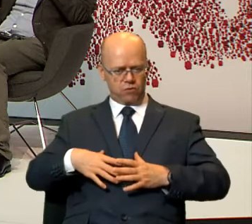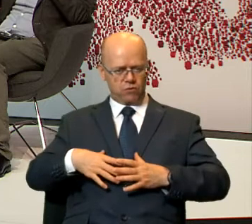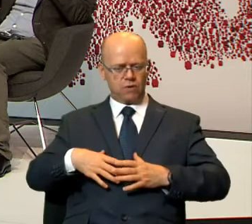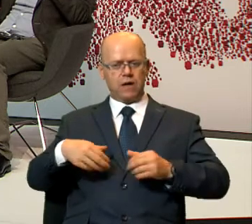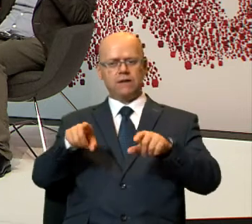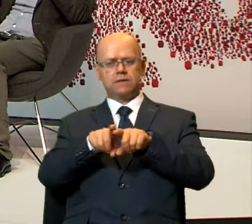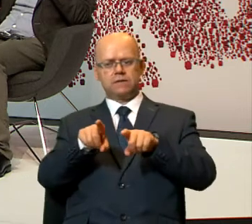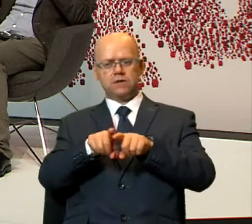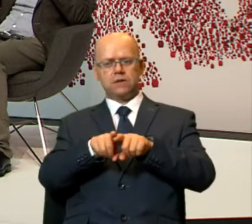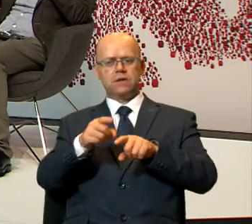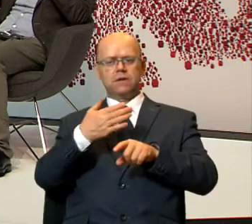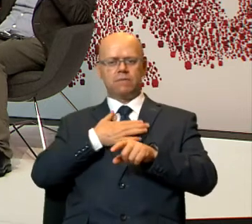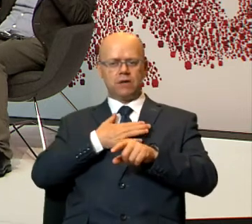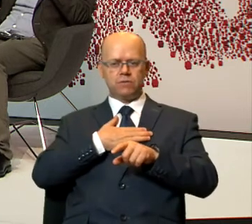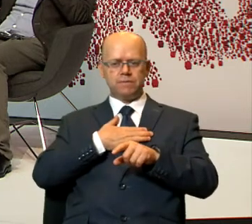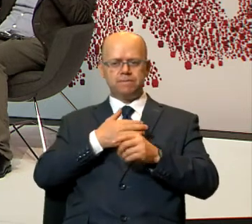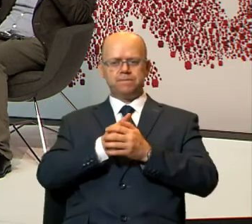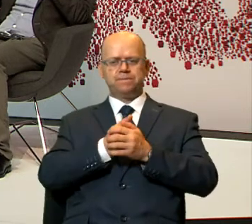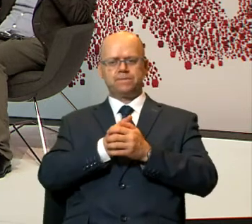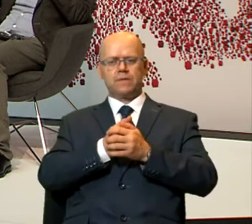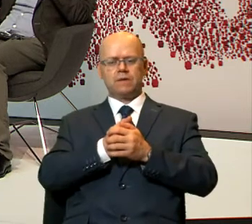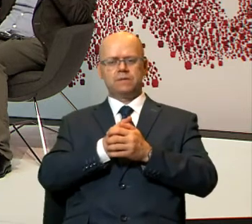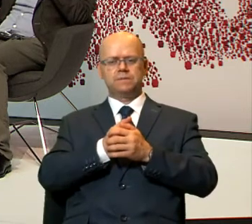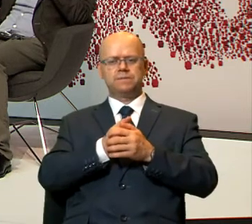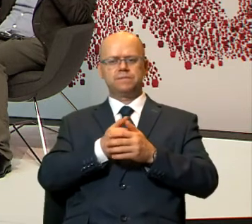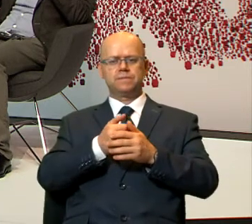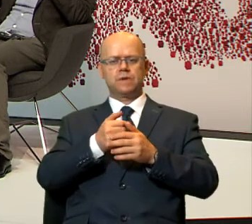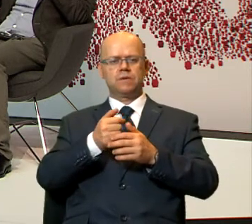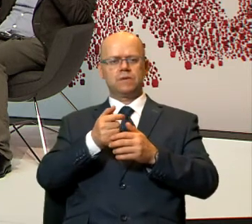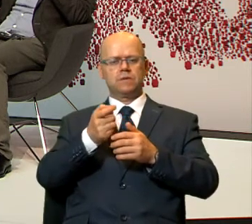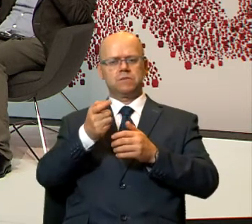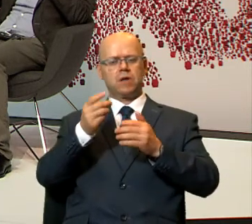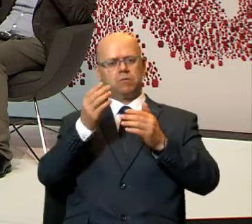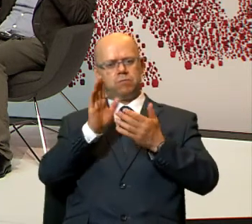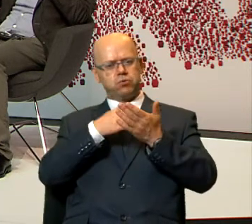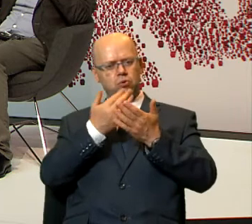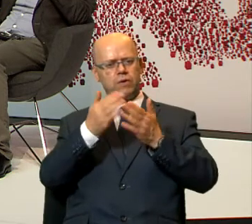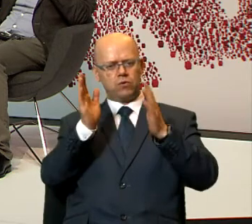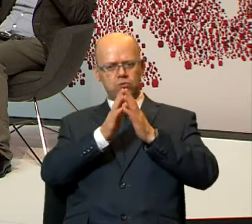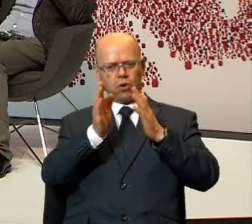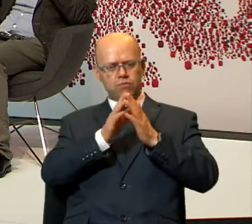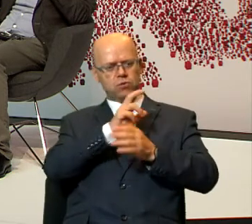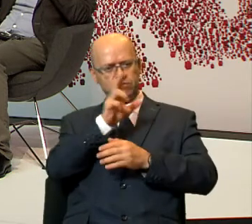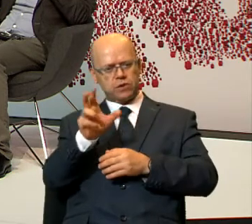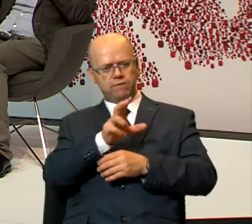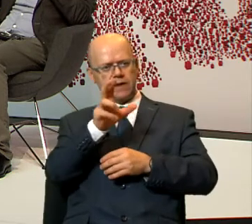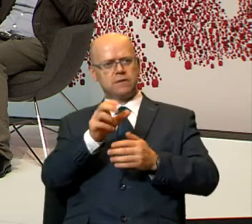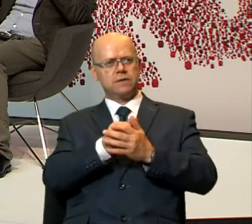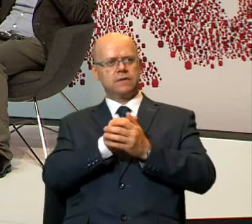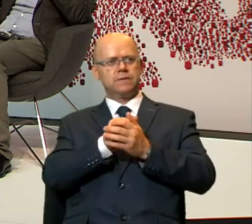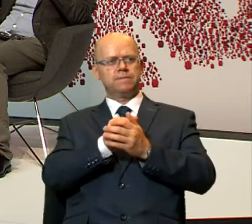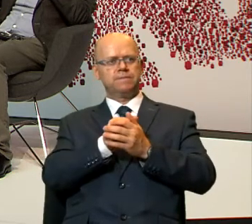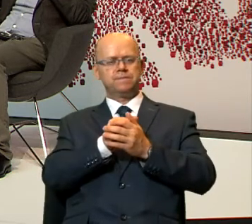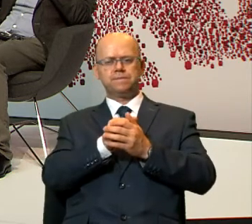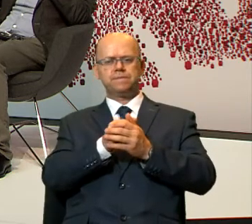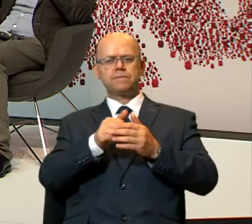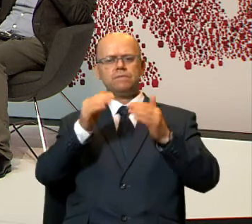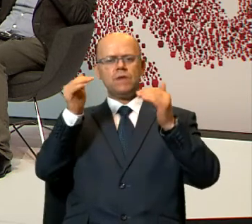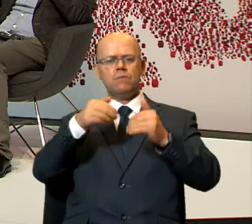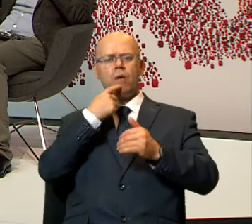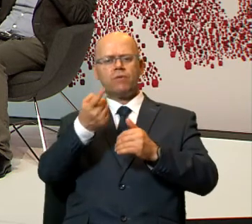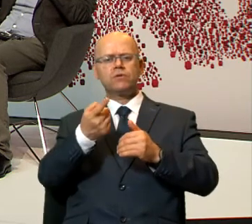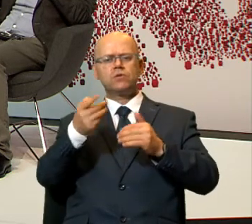konsekwencji mieliśmy do czynienia z tym, że i tu nawet biorąc dom jako taki podmiot do obserwacji, można mówić